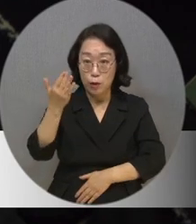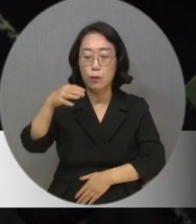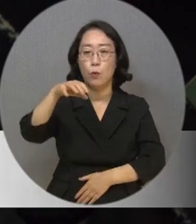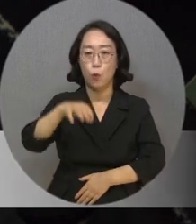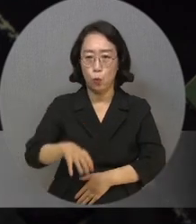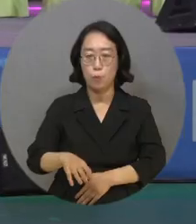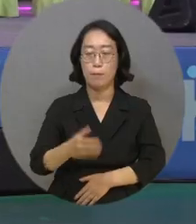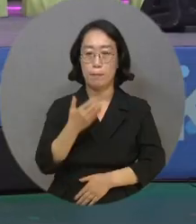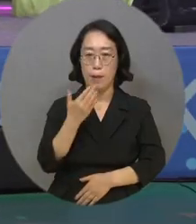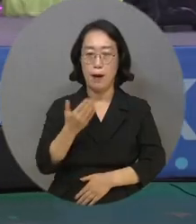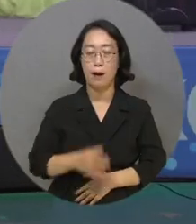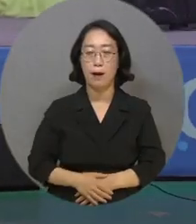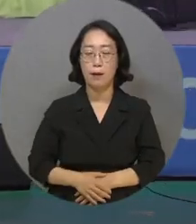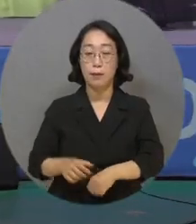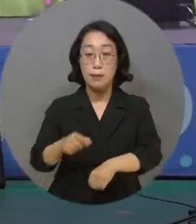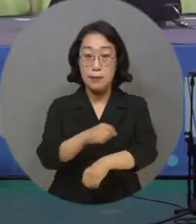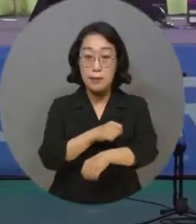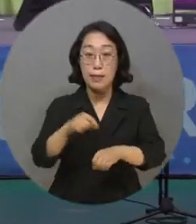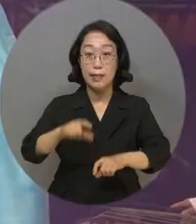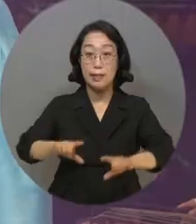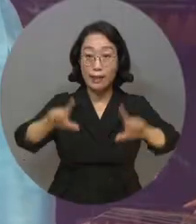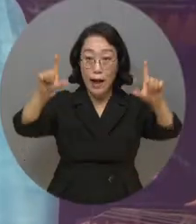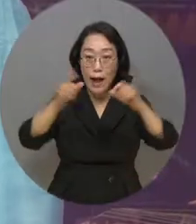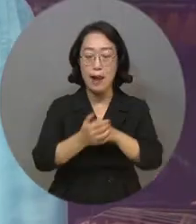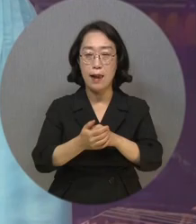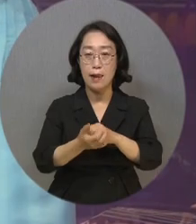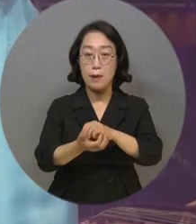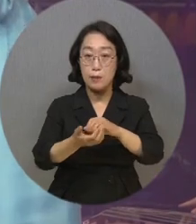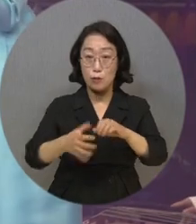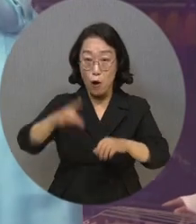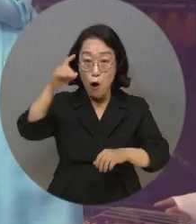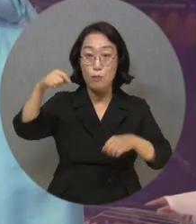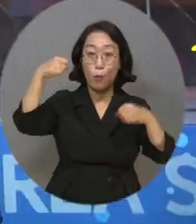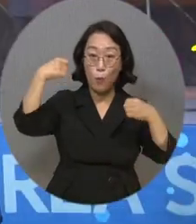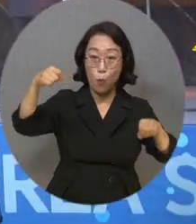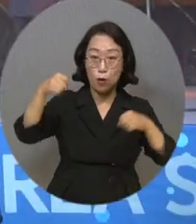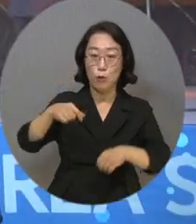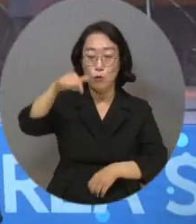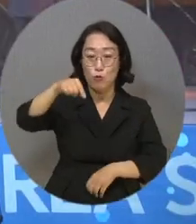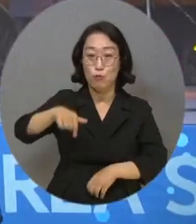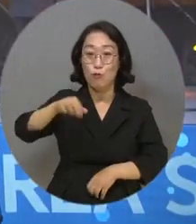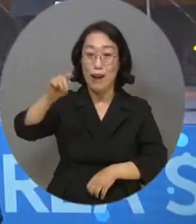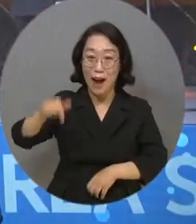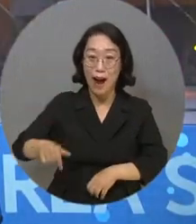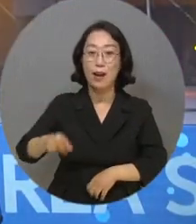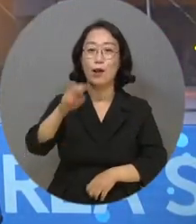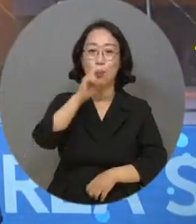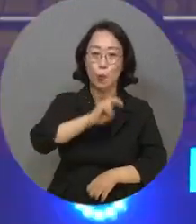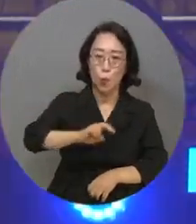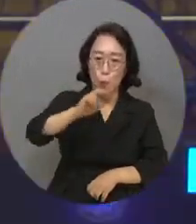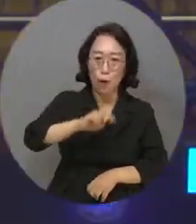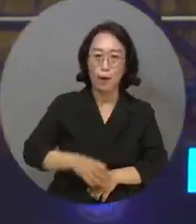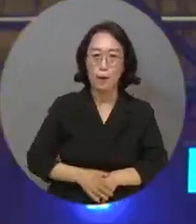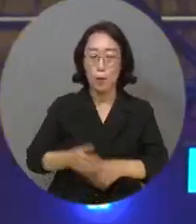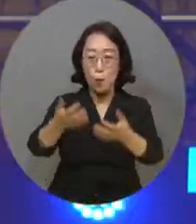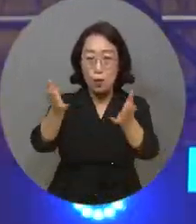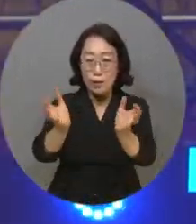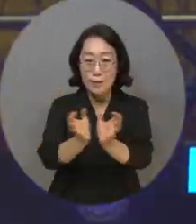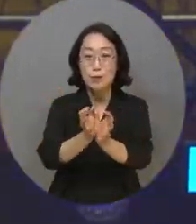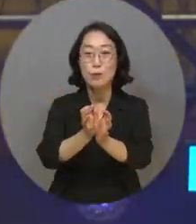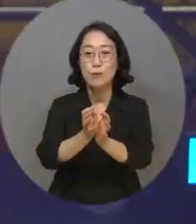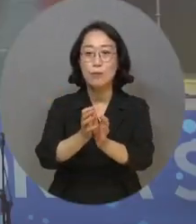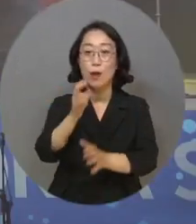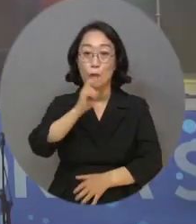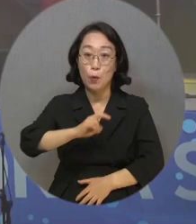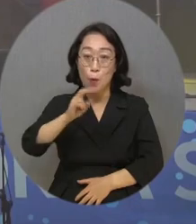것입니다. 특별히 이날 행사의 식전 공연으로는 익산 국악진흥원 임화영 명창의 공연과 그룹 라클라스의 목소리를